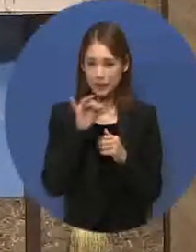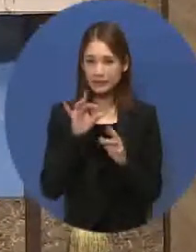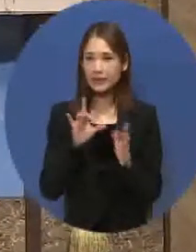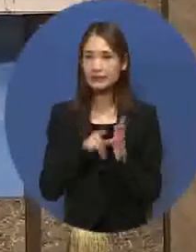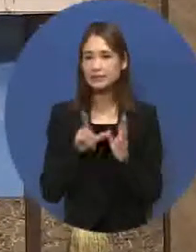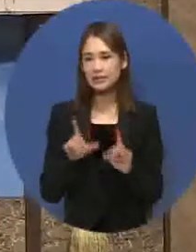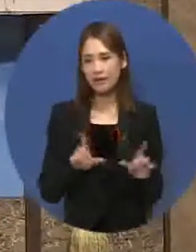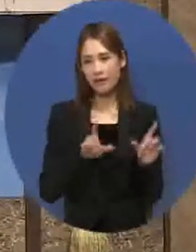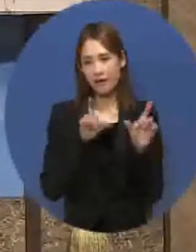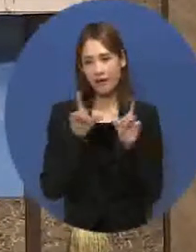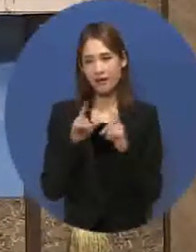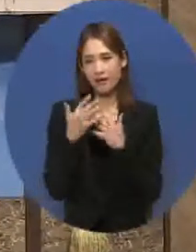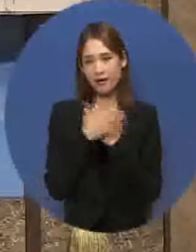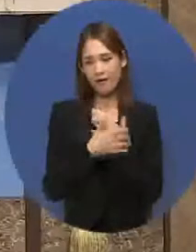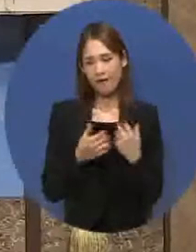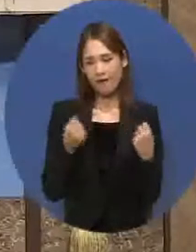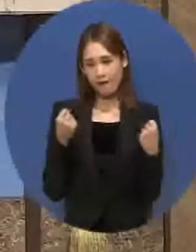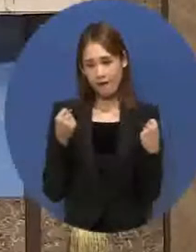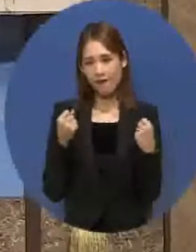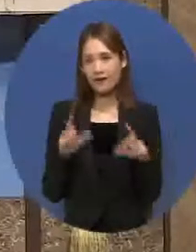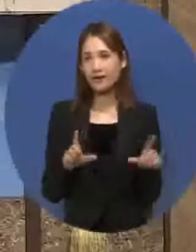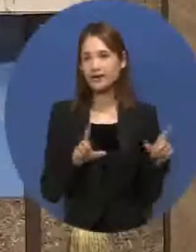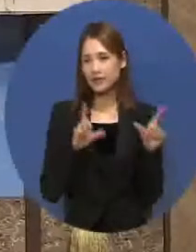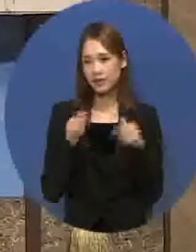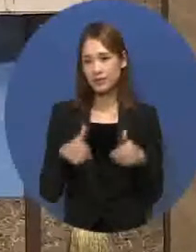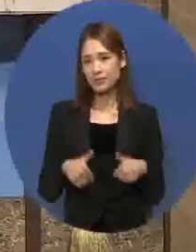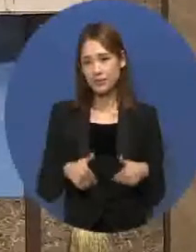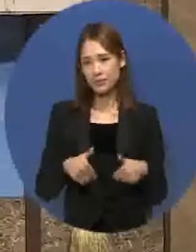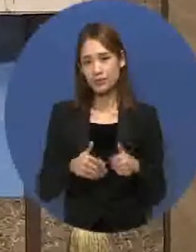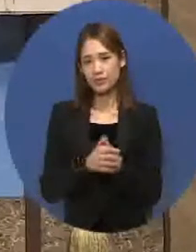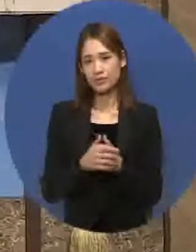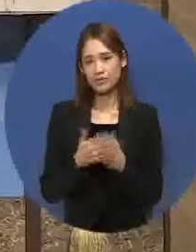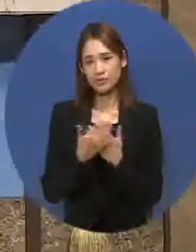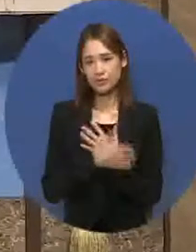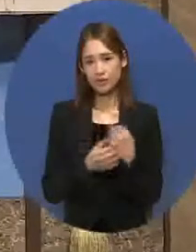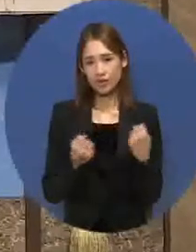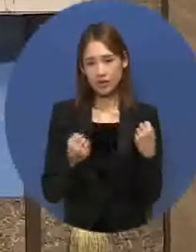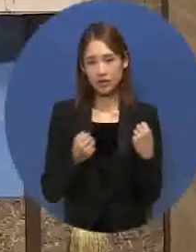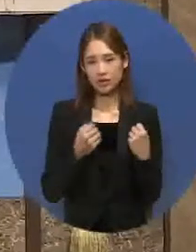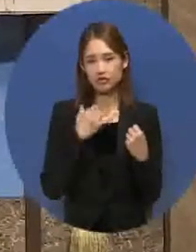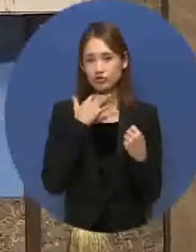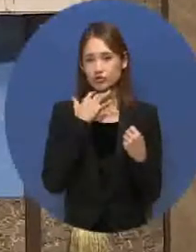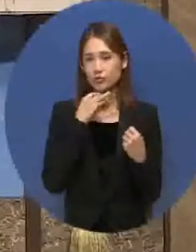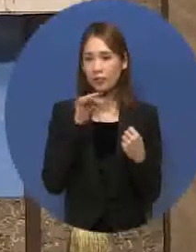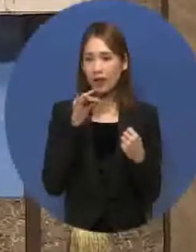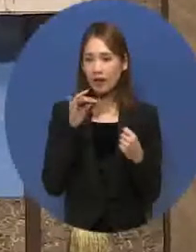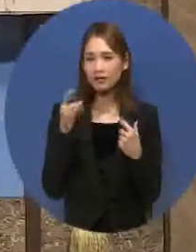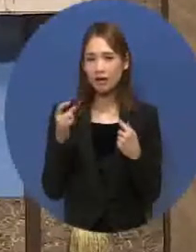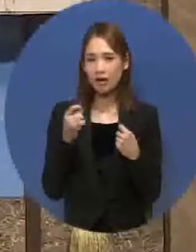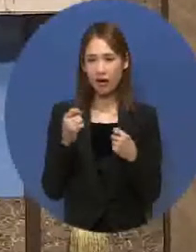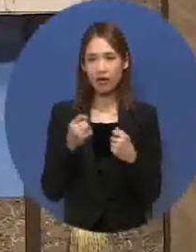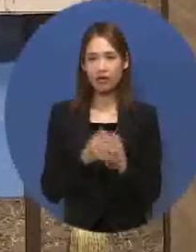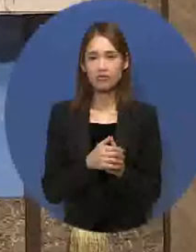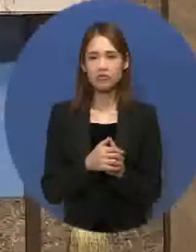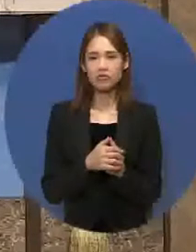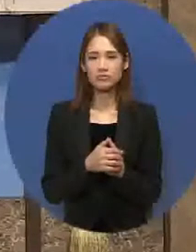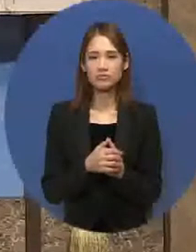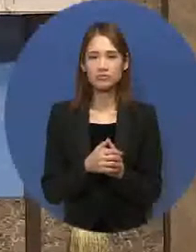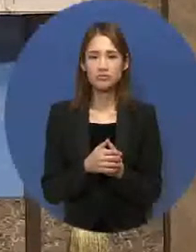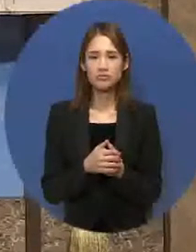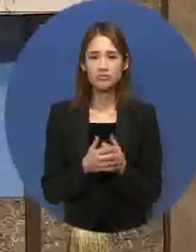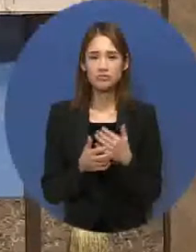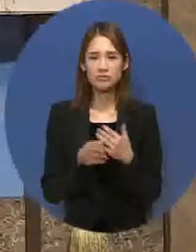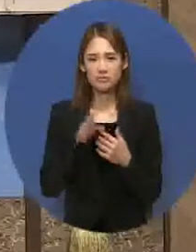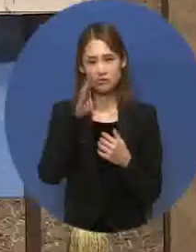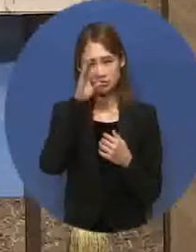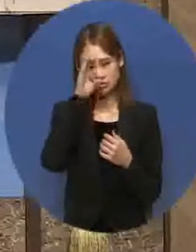100세 시대에 건강하게 살아야 되는데 건강 수명이 100세가 되어야 되지 뭐 병으로